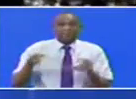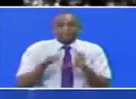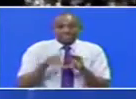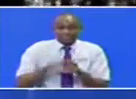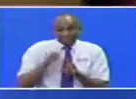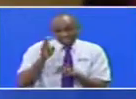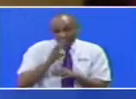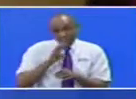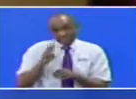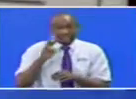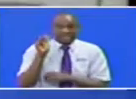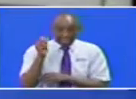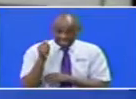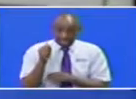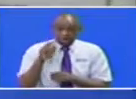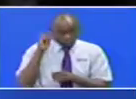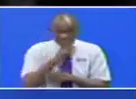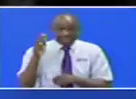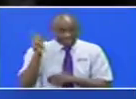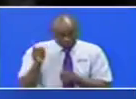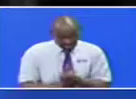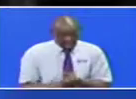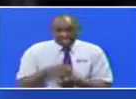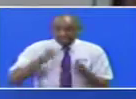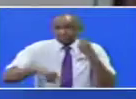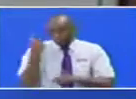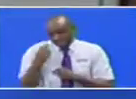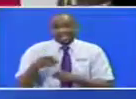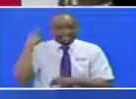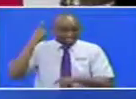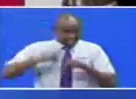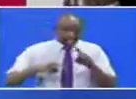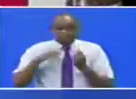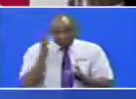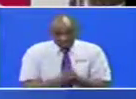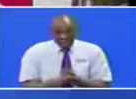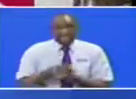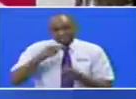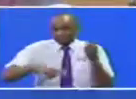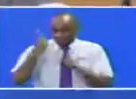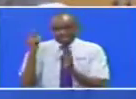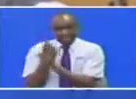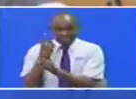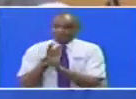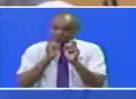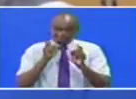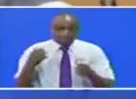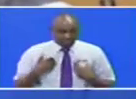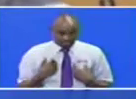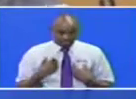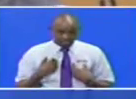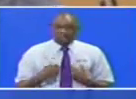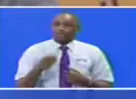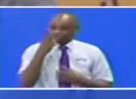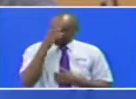ya magharibi ya Nairobi. Timu hiyo ilinyakua ubingwa wa ligi msimu uliopita, mbali na kushinda mataji kadhaa. Out of the